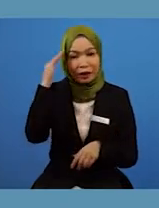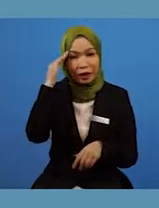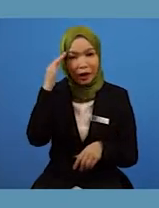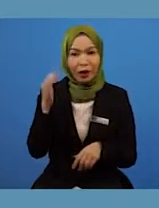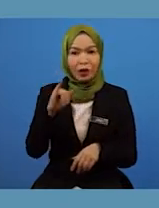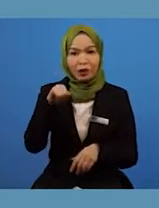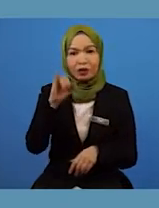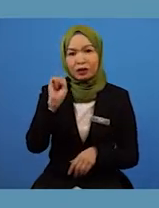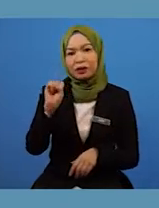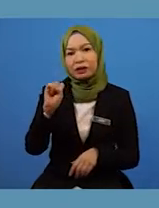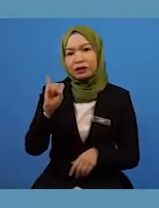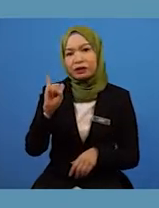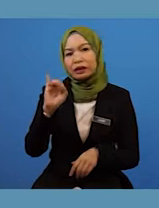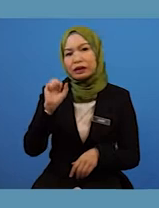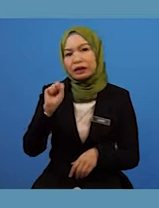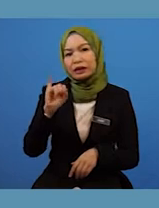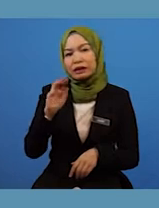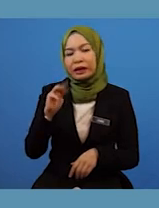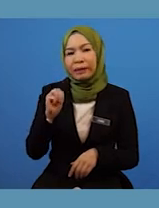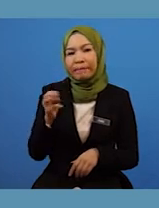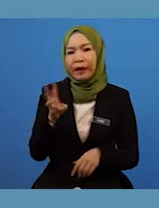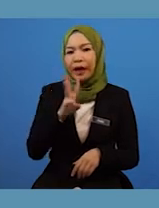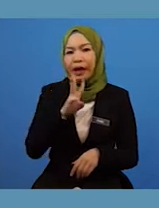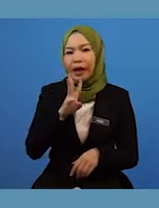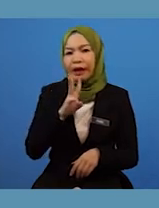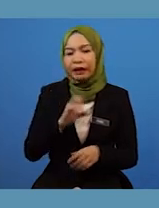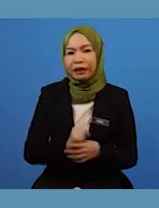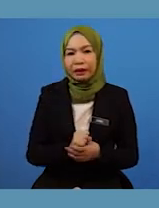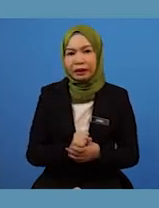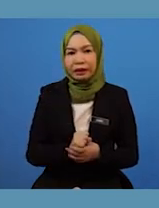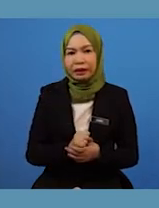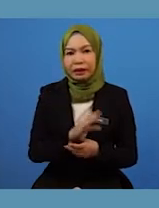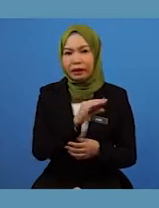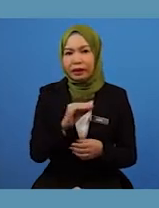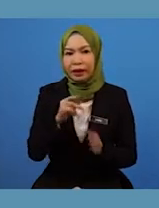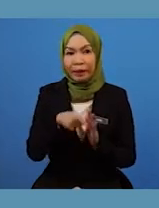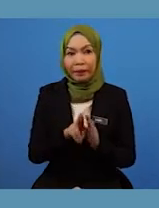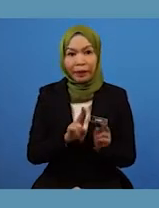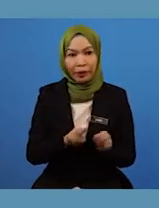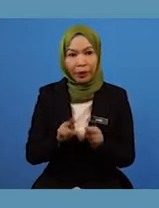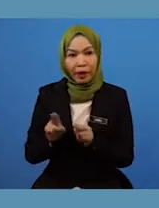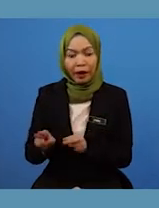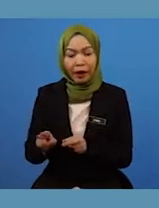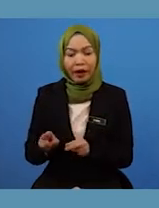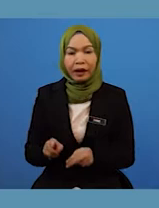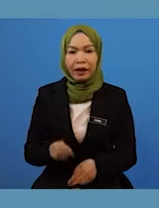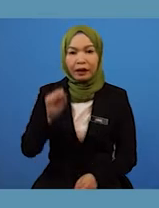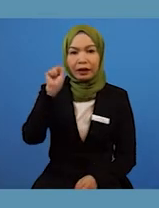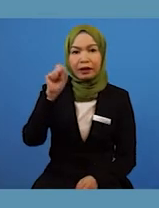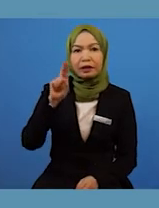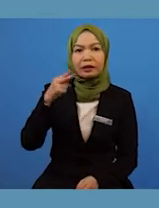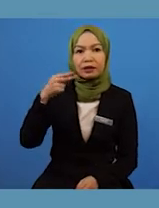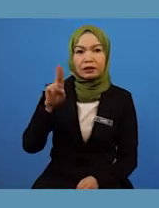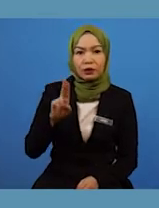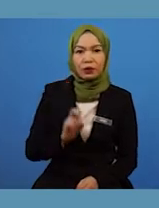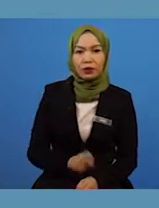air iaitu 300 cm padu dan theta iaitu perubahan suhu yang boleh kita kira